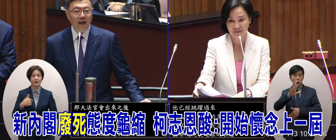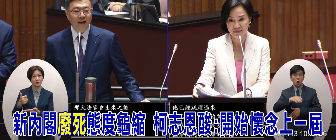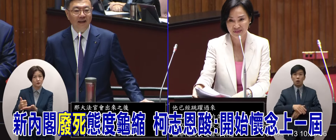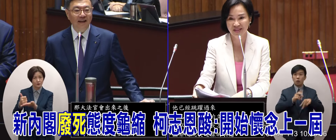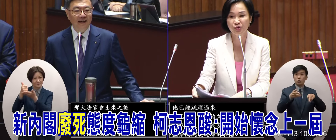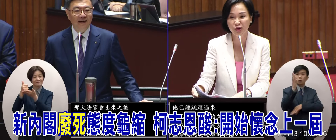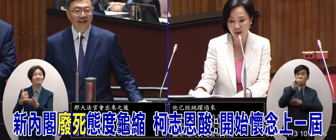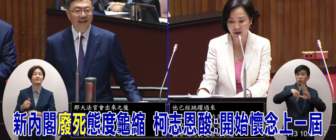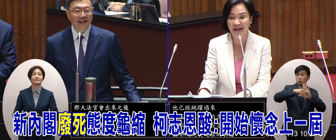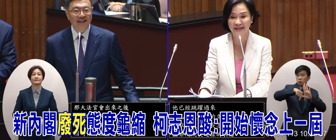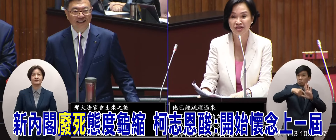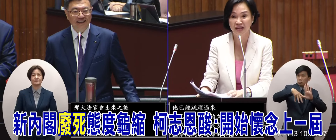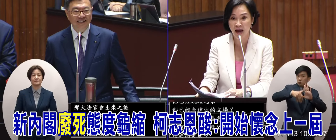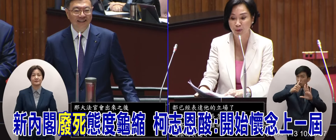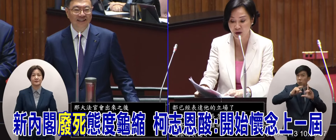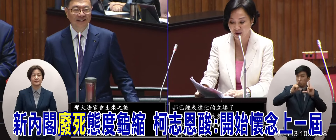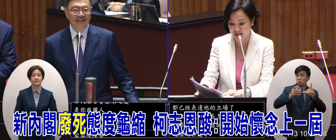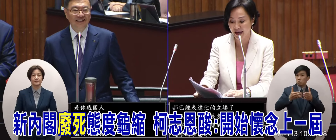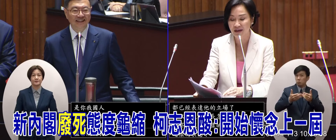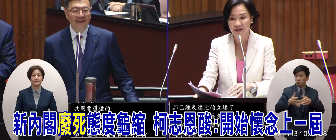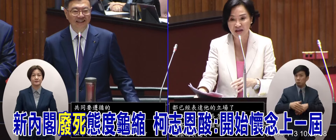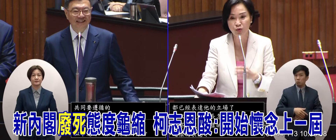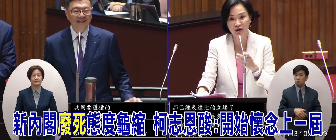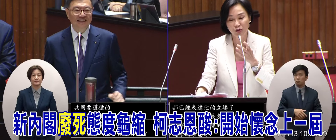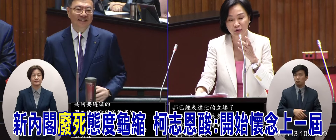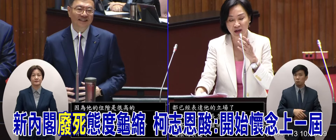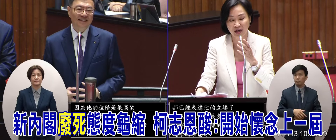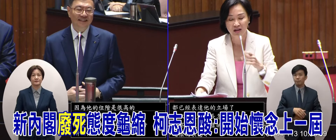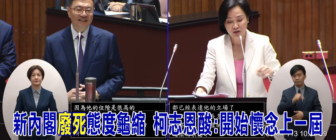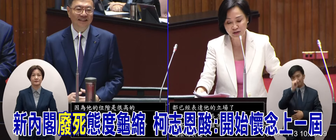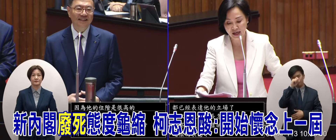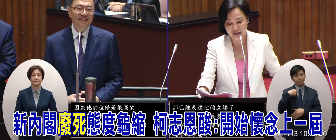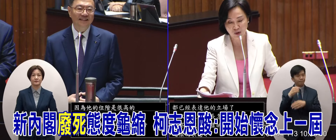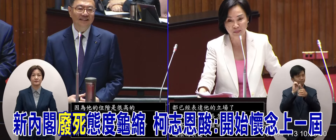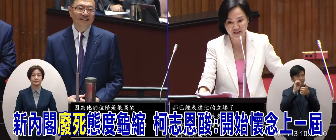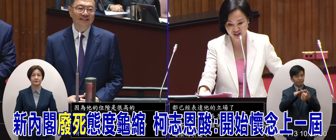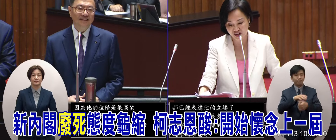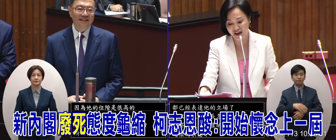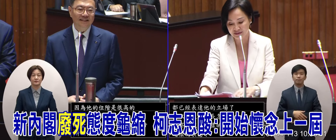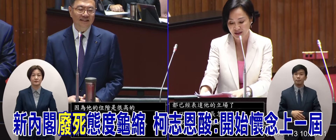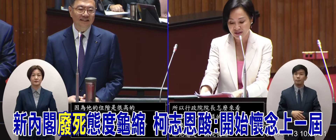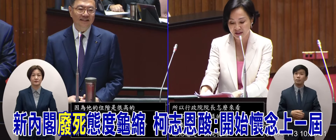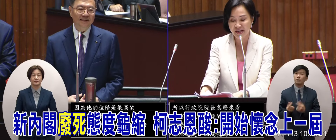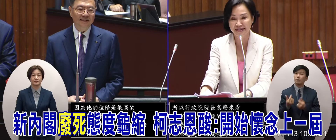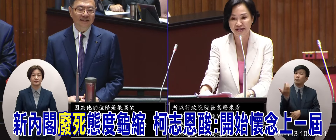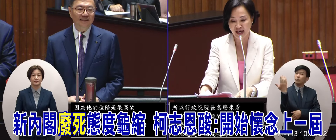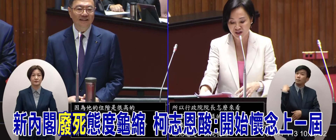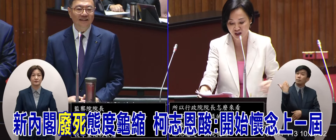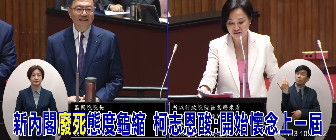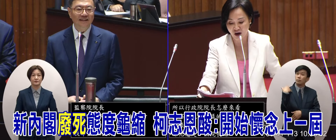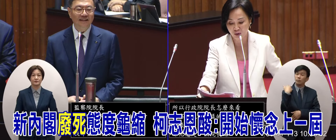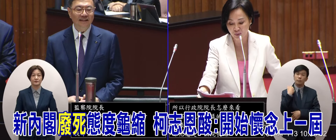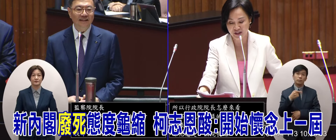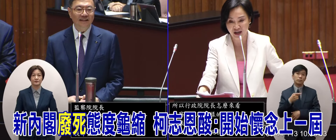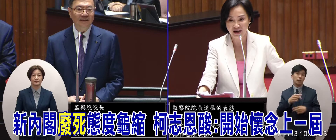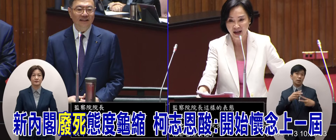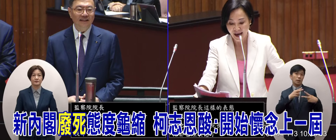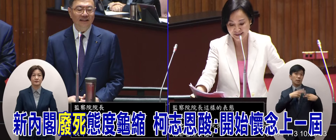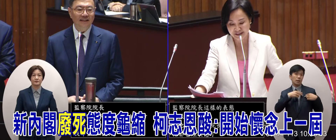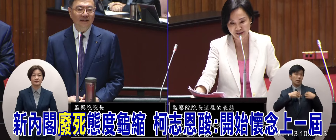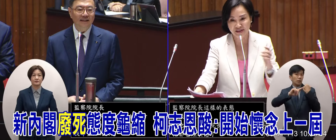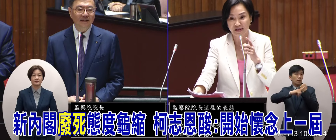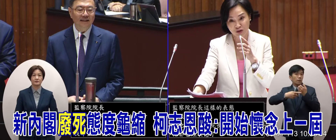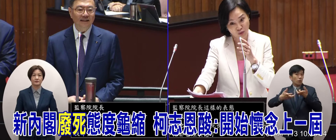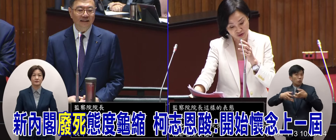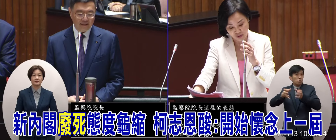他的表态。 你尊重他的表态，但是你还不愿意表态。但是我告诉你啊，就像这个我们的前这个蔡清祥前法务部长啊，